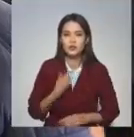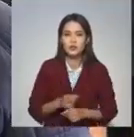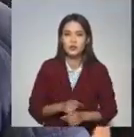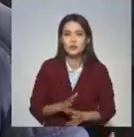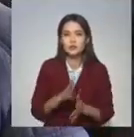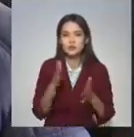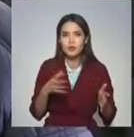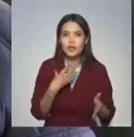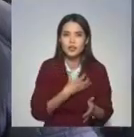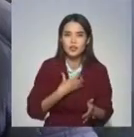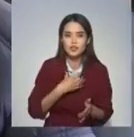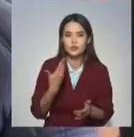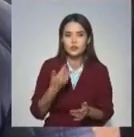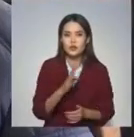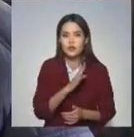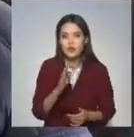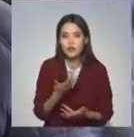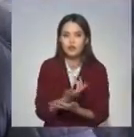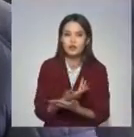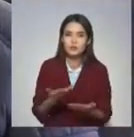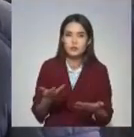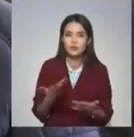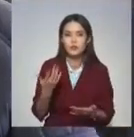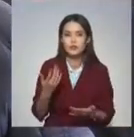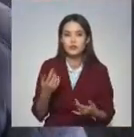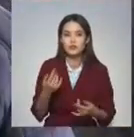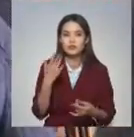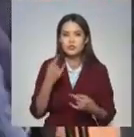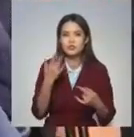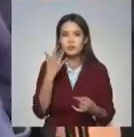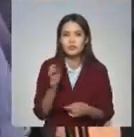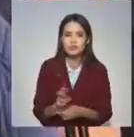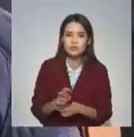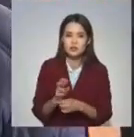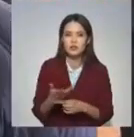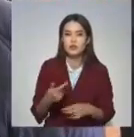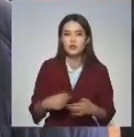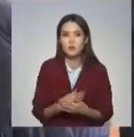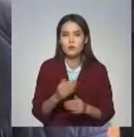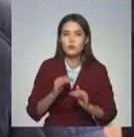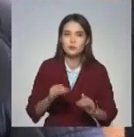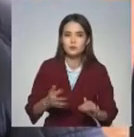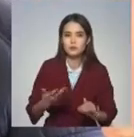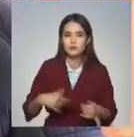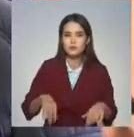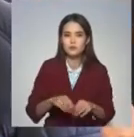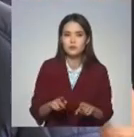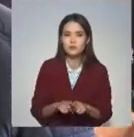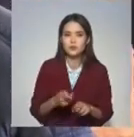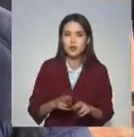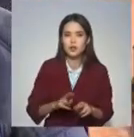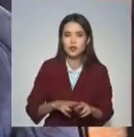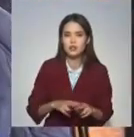Неге десеңіздер, әлеуметтік желіде, яғни телевизордың алдында көп отыра бермейді ғой. Көздеріңізді байқап отыр базарда